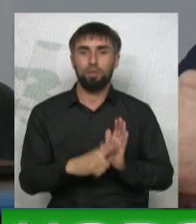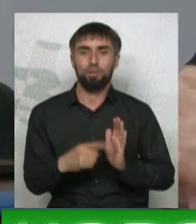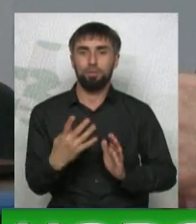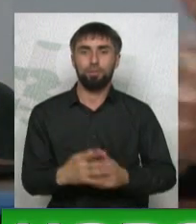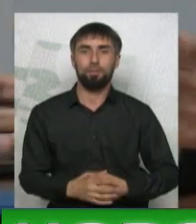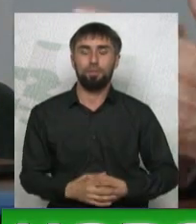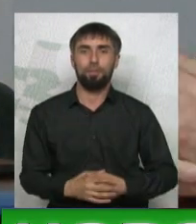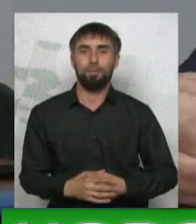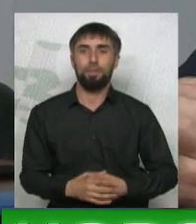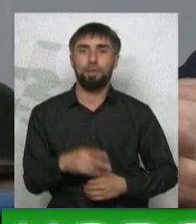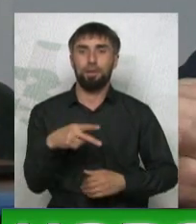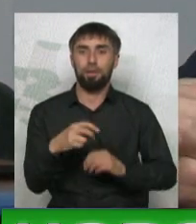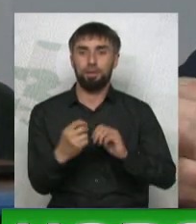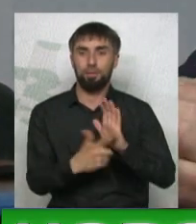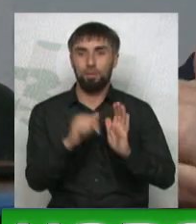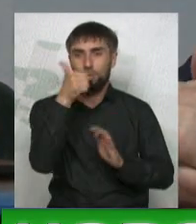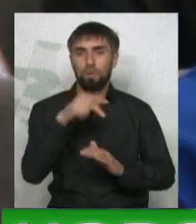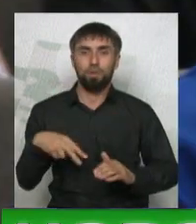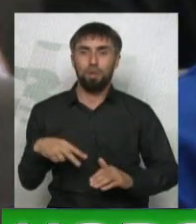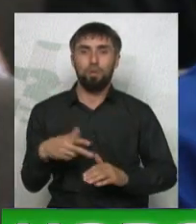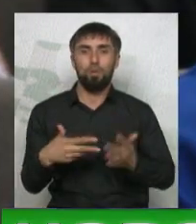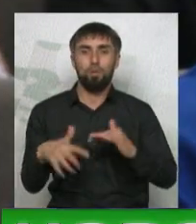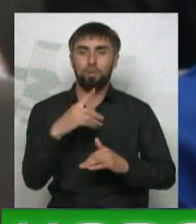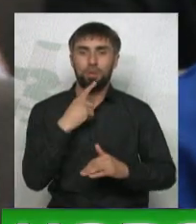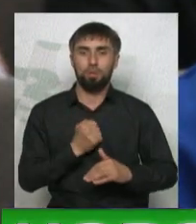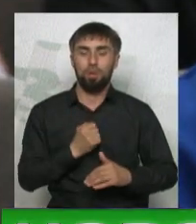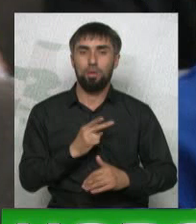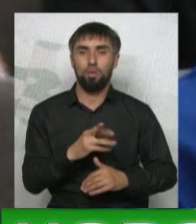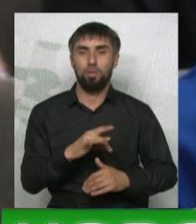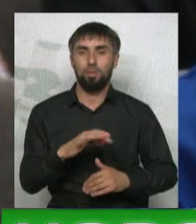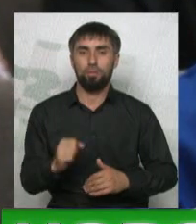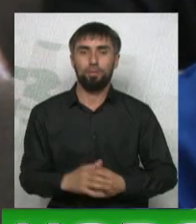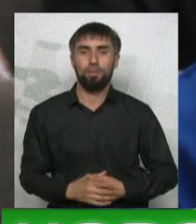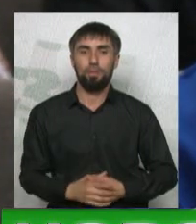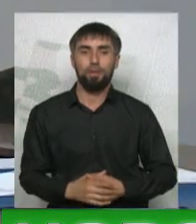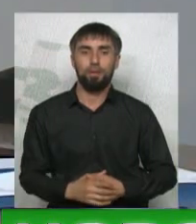92-574. С 2017 года начальник Горского кадетского корпуса.